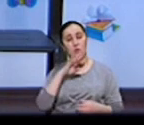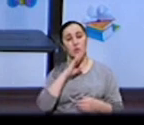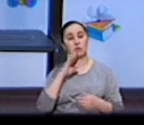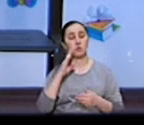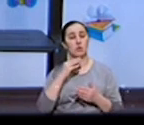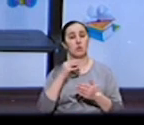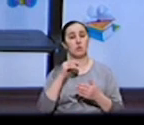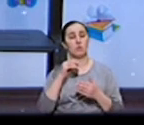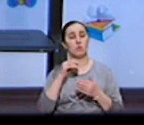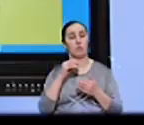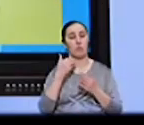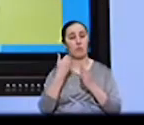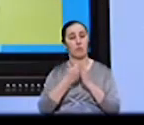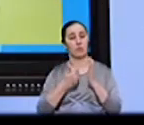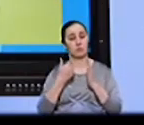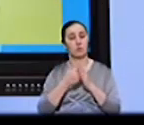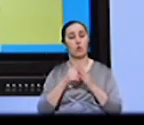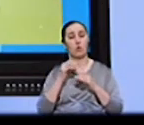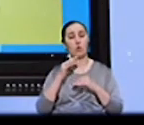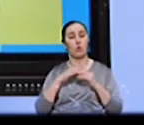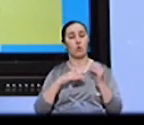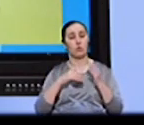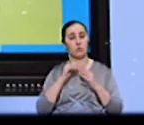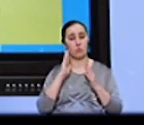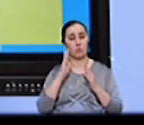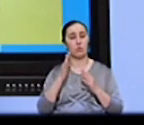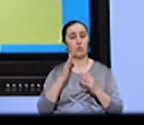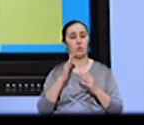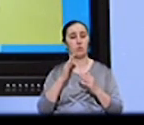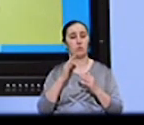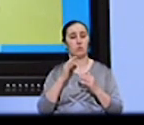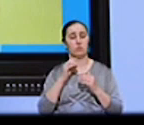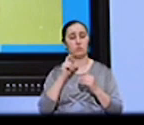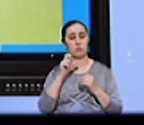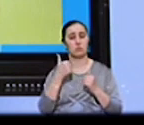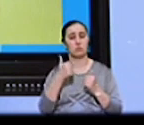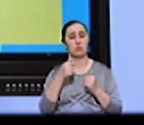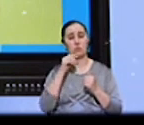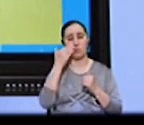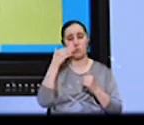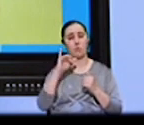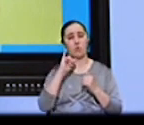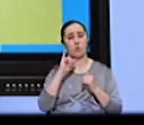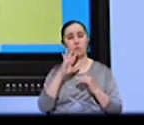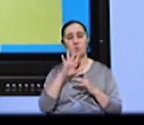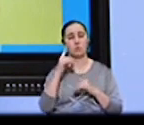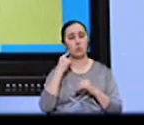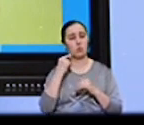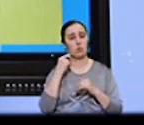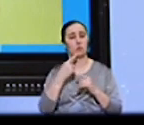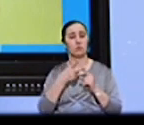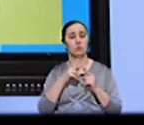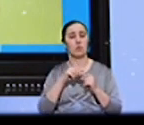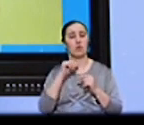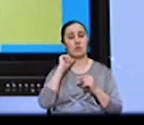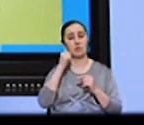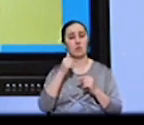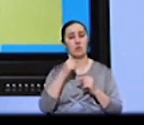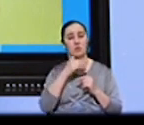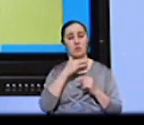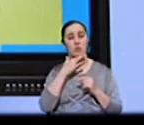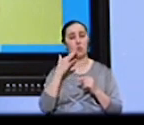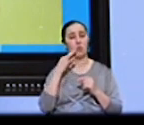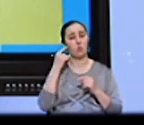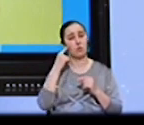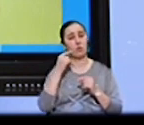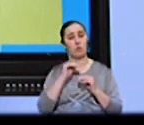Otangdan pandu nasihat. Qo'ldan kelsa bo'l bo'himmat. Birovlar qilmasin uyat. Ertangni ko'p